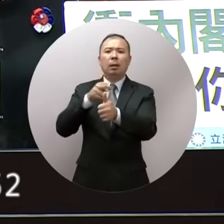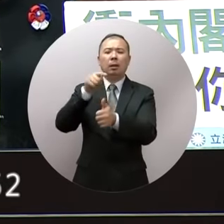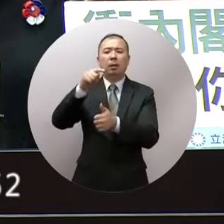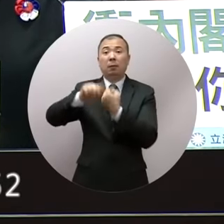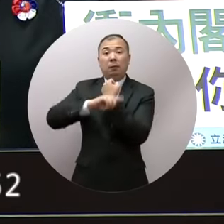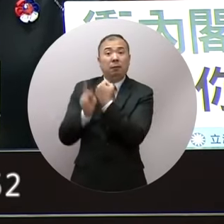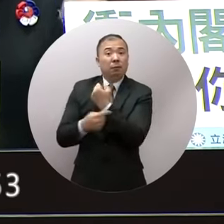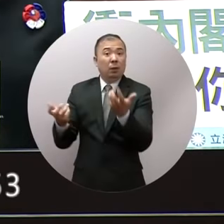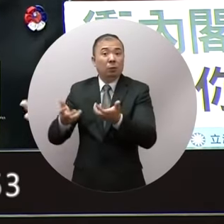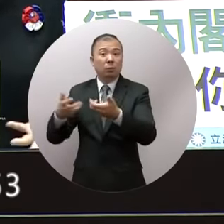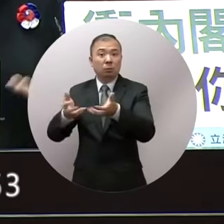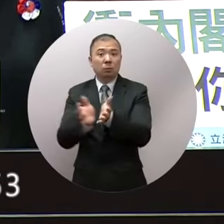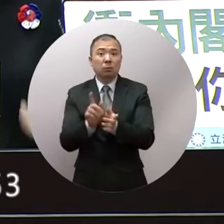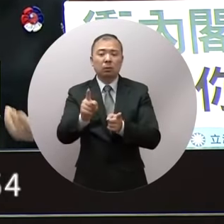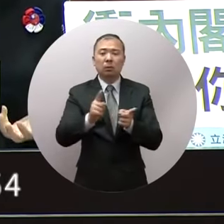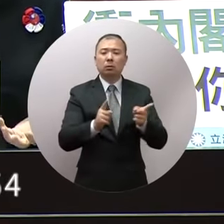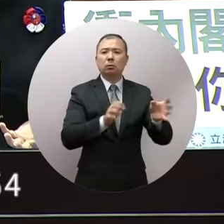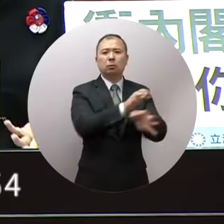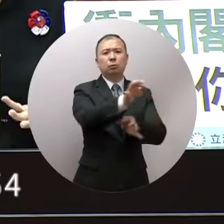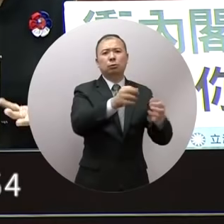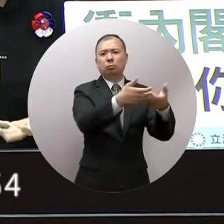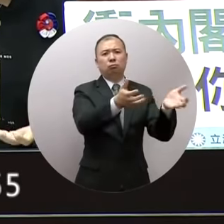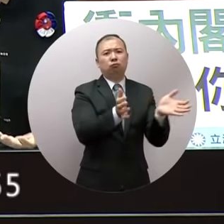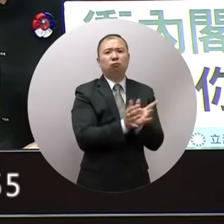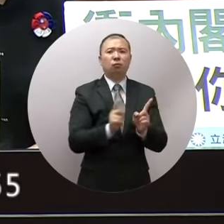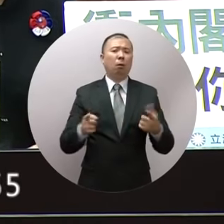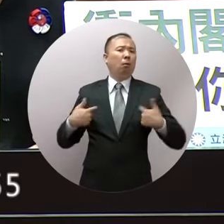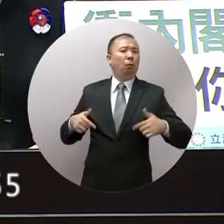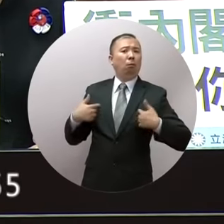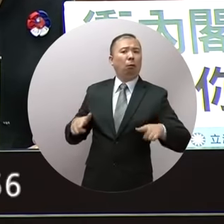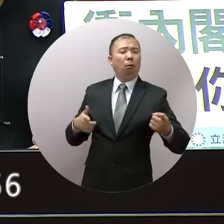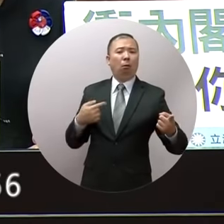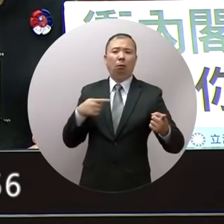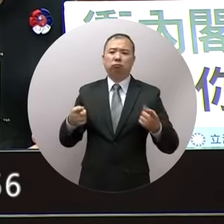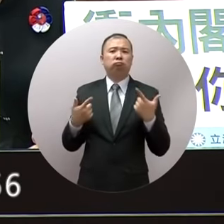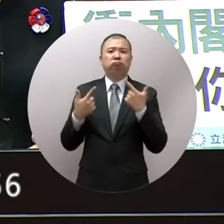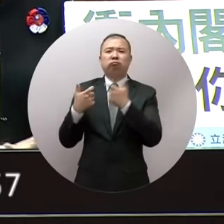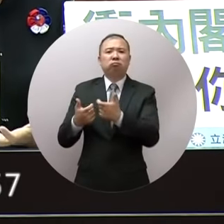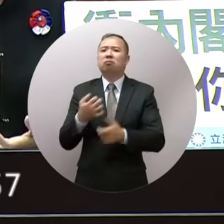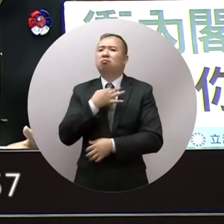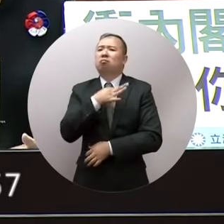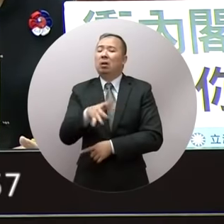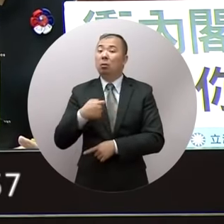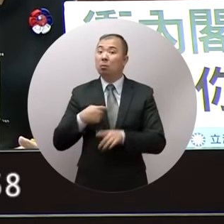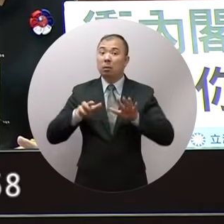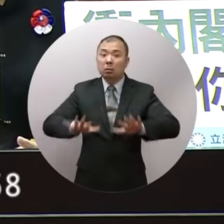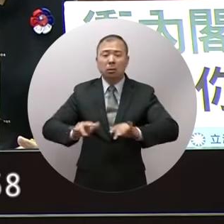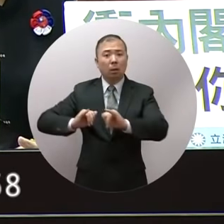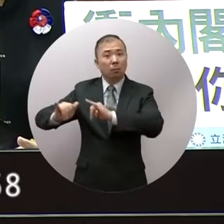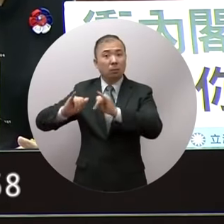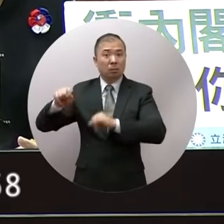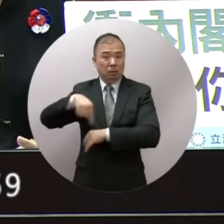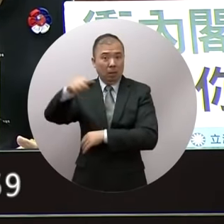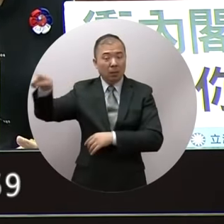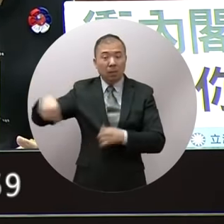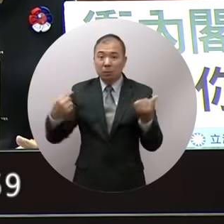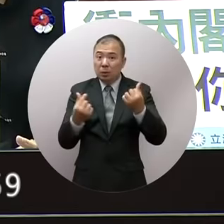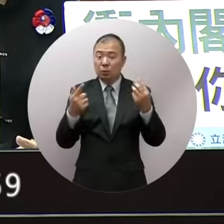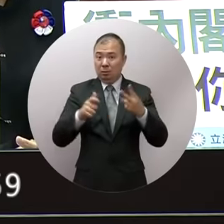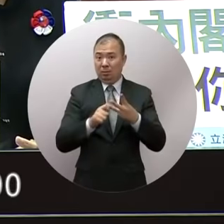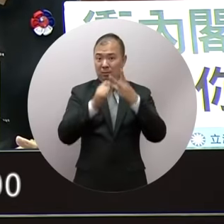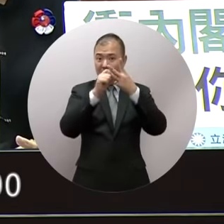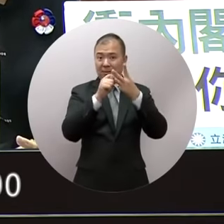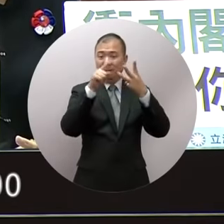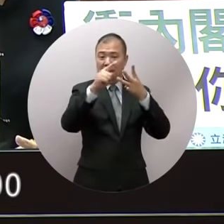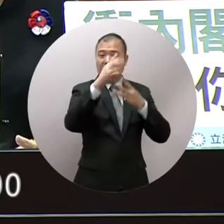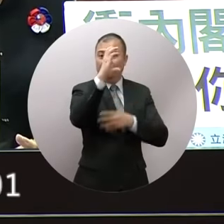部根本不鸟你，所以现在我们的人民还会在网络上第三方支付变